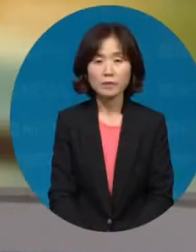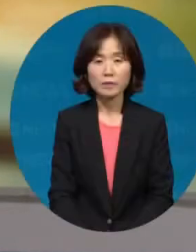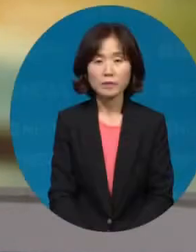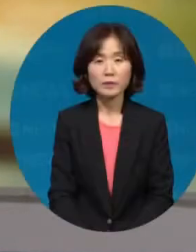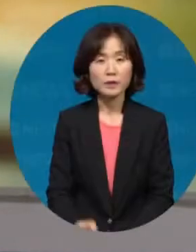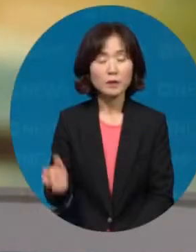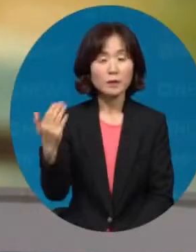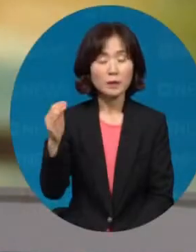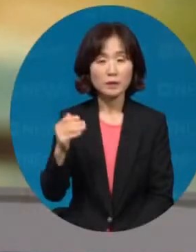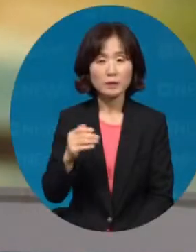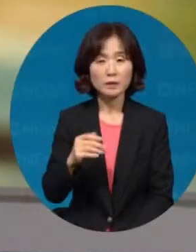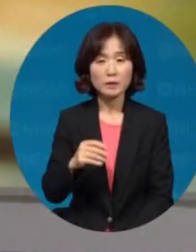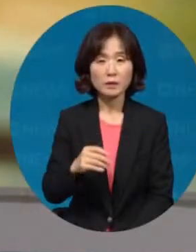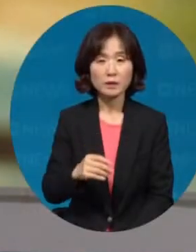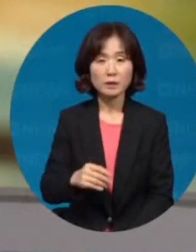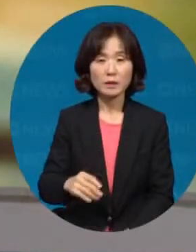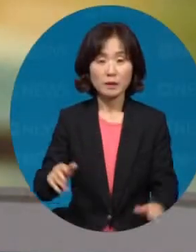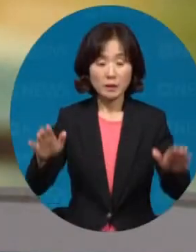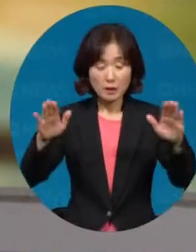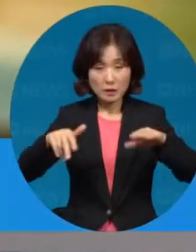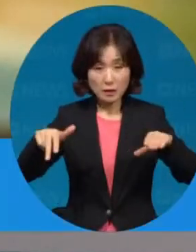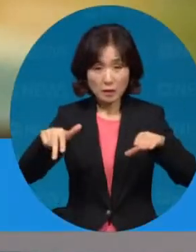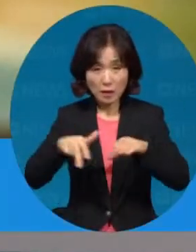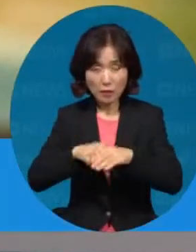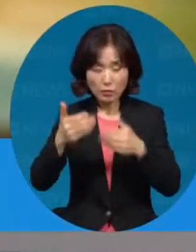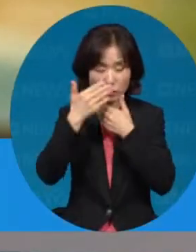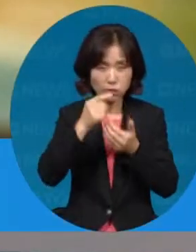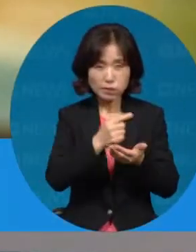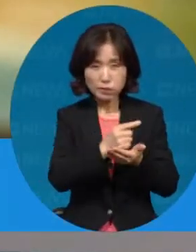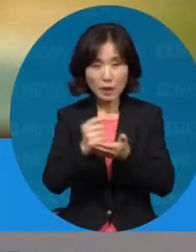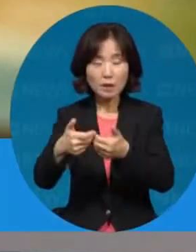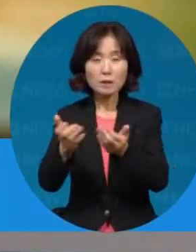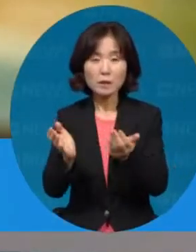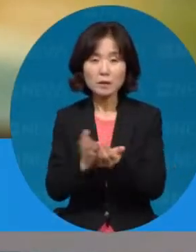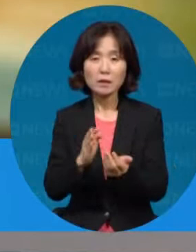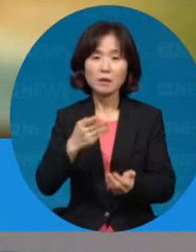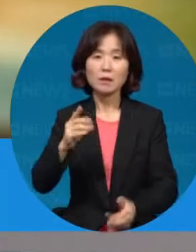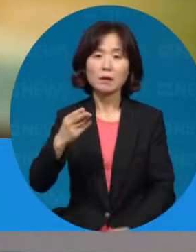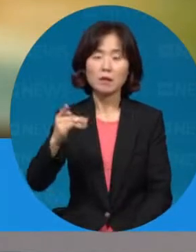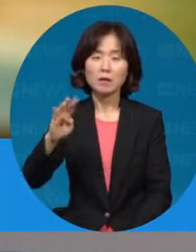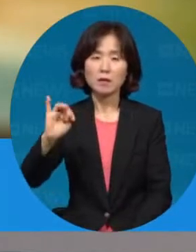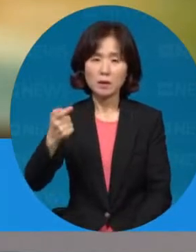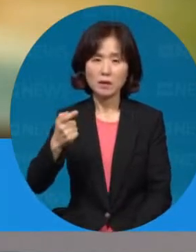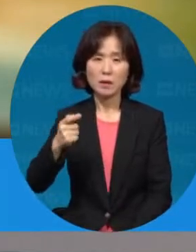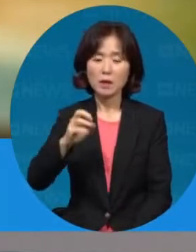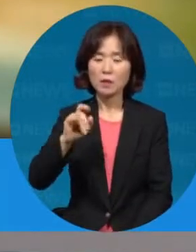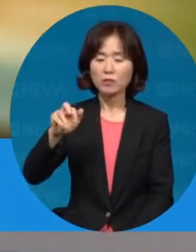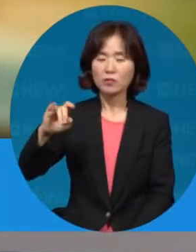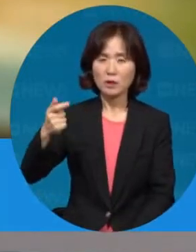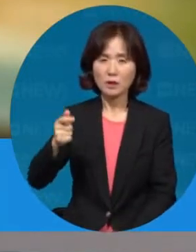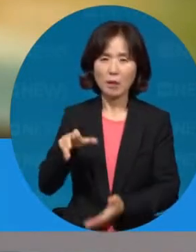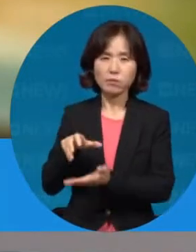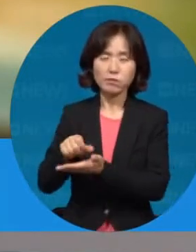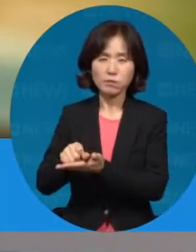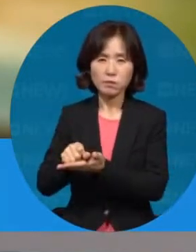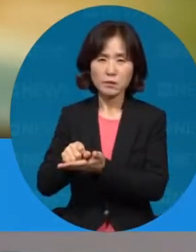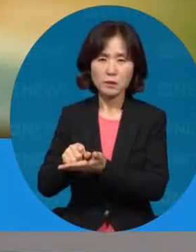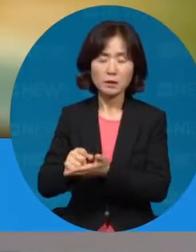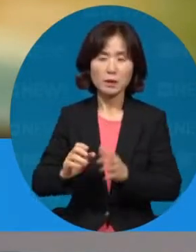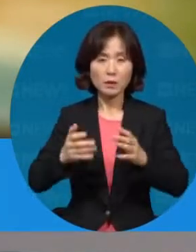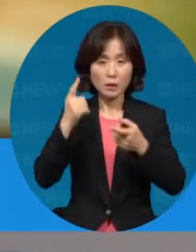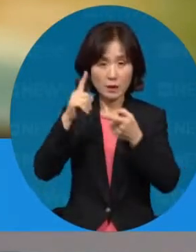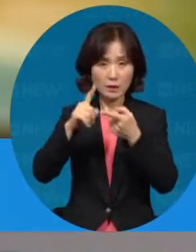내 책은 이슬람 무장단체 차인 탈레반이 앞 스칸이 수단 저녁을 점령하면서 세계적인 관심과 우려가 쏠리고 있는데요